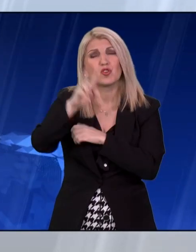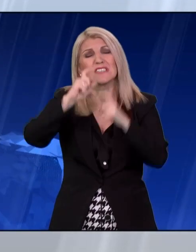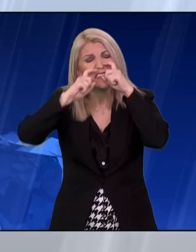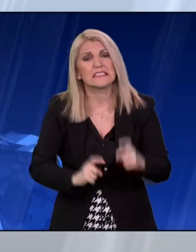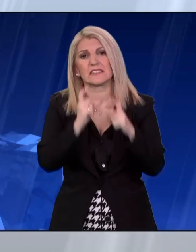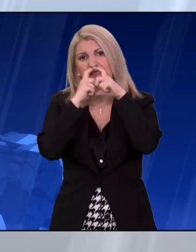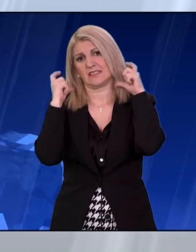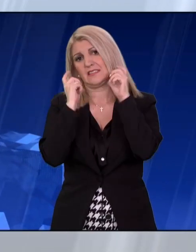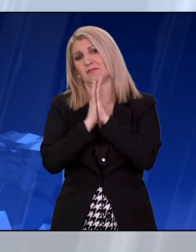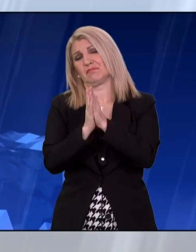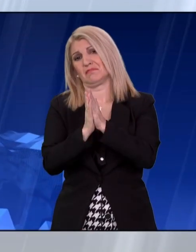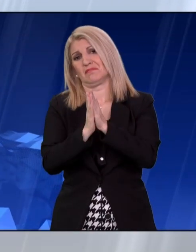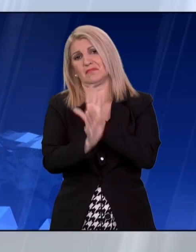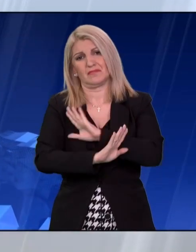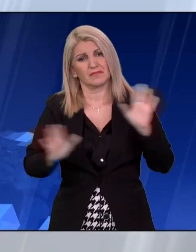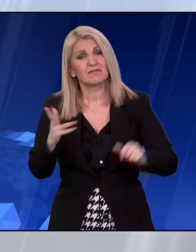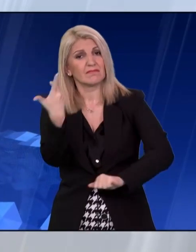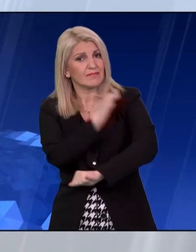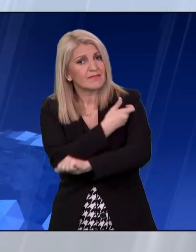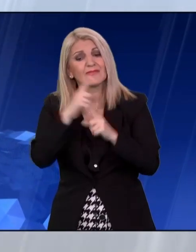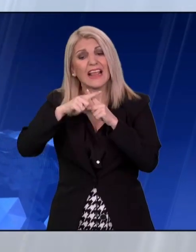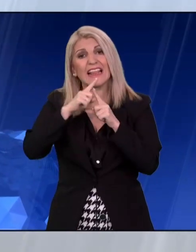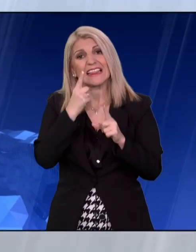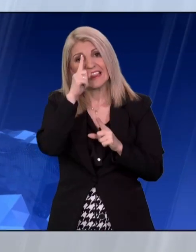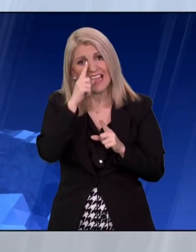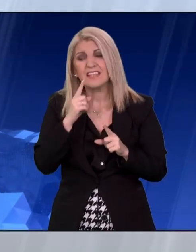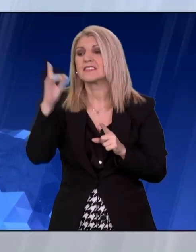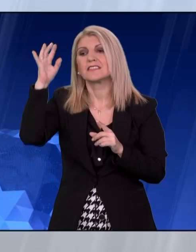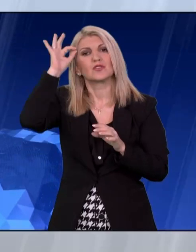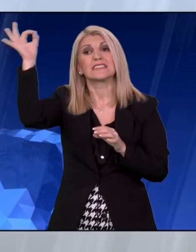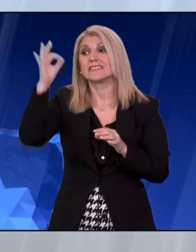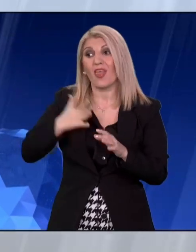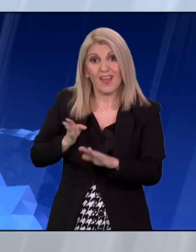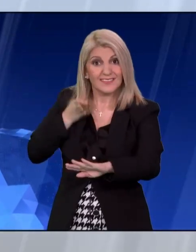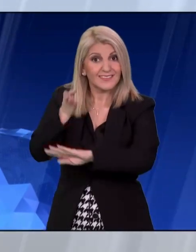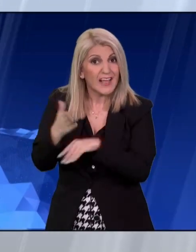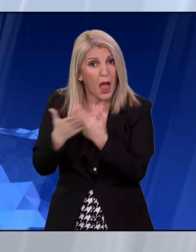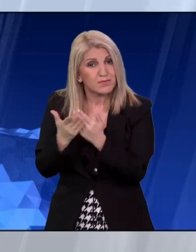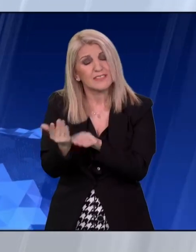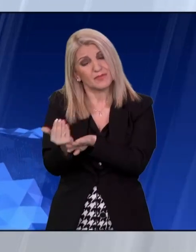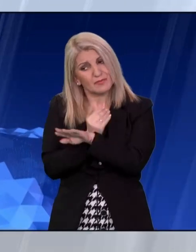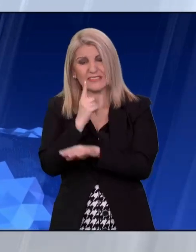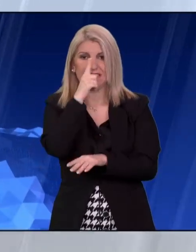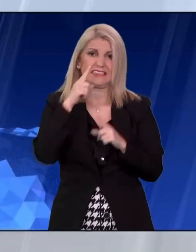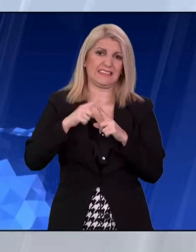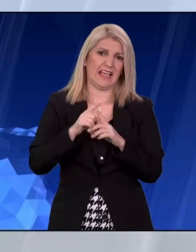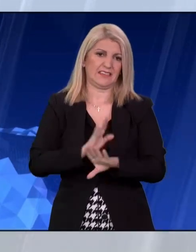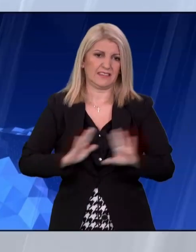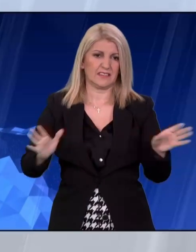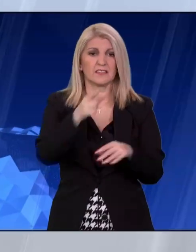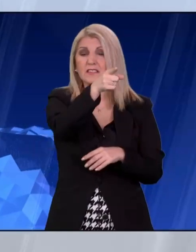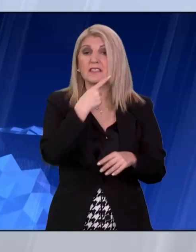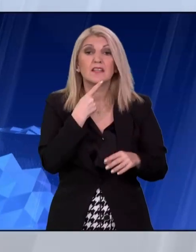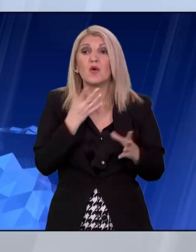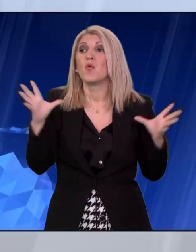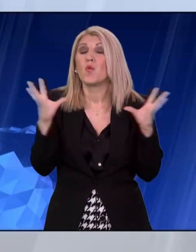ομάδες να μην παραλείψουν τον εμβολιασμό τους η μάσκα αποτελεί ένα σημαντικό προληπτικό μέτρο σε συνθήκες υψηλού συγχρωτισμού